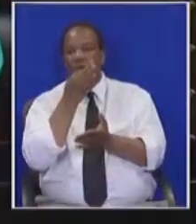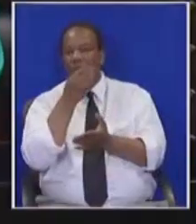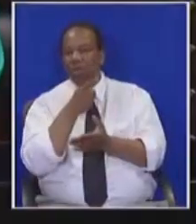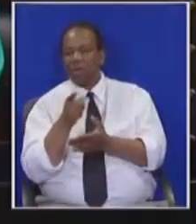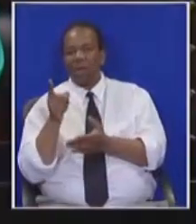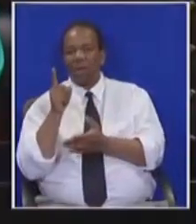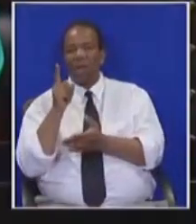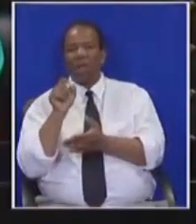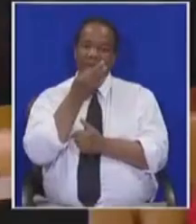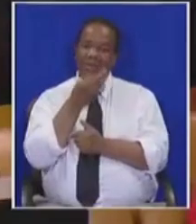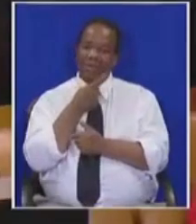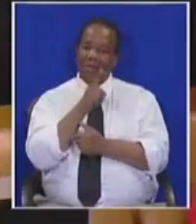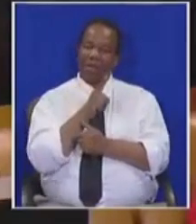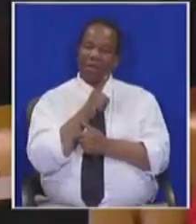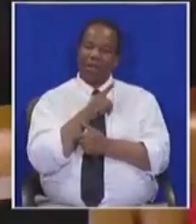Mamkhweni.